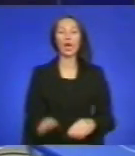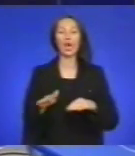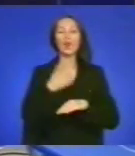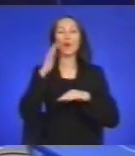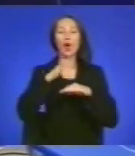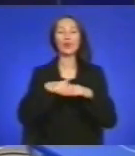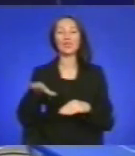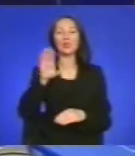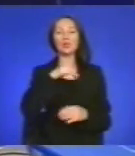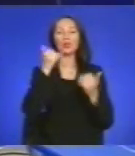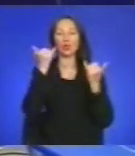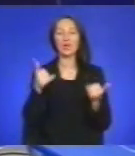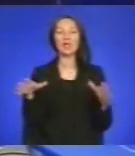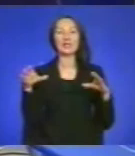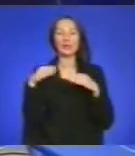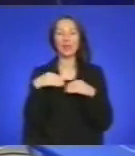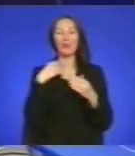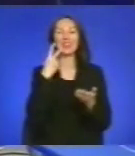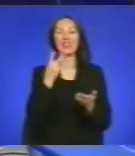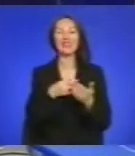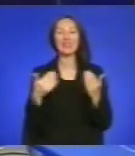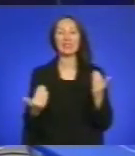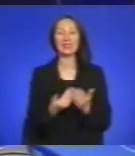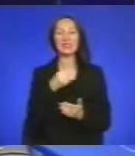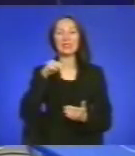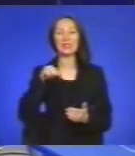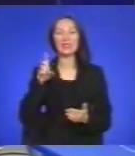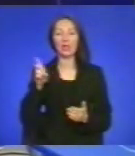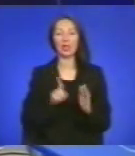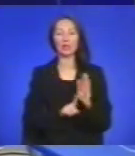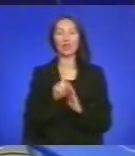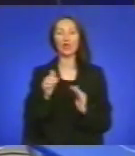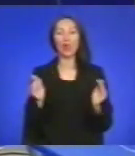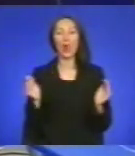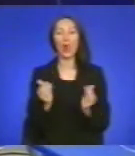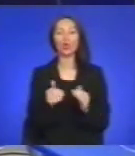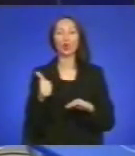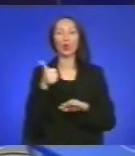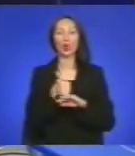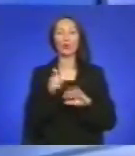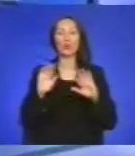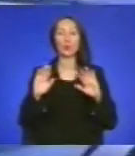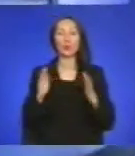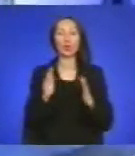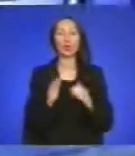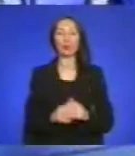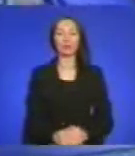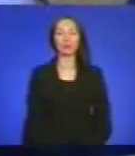Доброго вечора усім, хто зараз з нами. Ви дивитесь «Вісті ТТБ». Спочатку коротко про головні події.